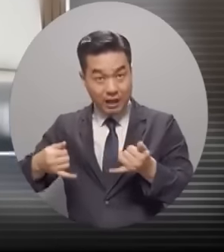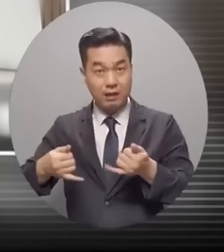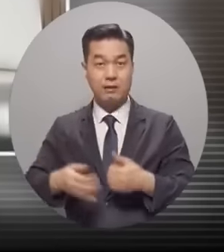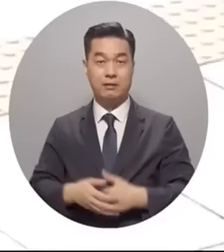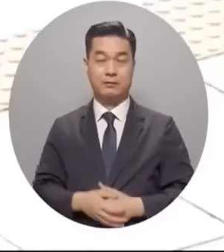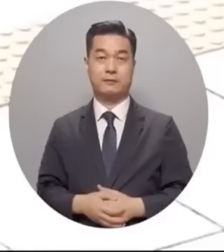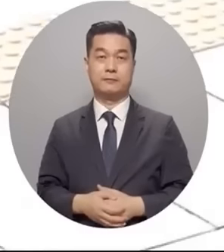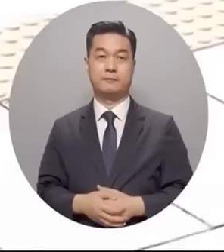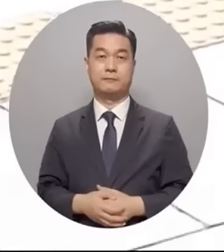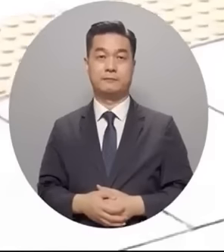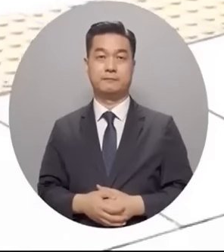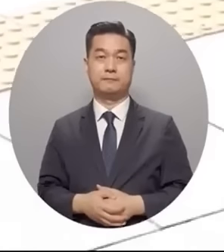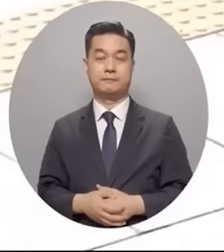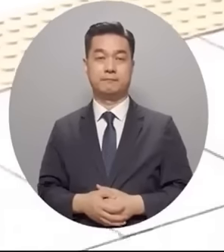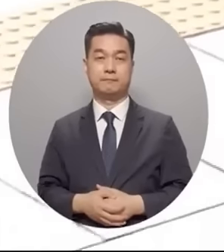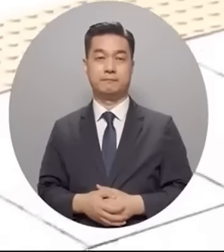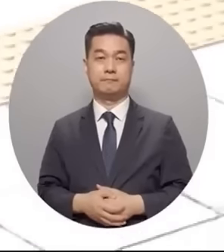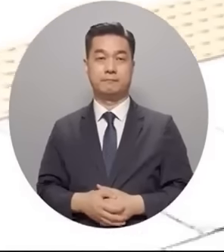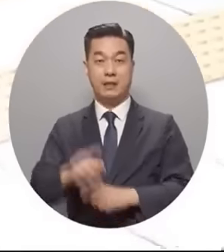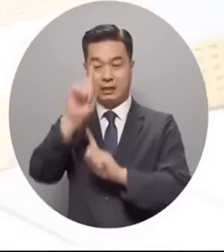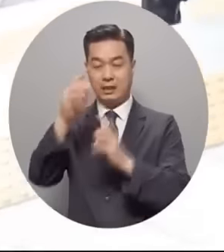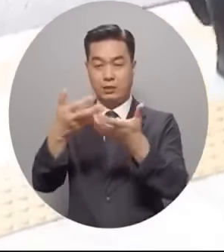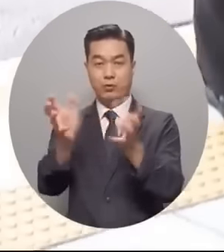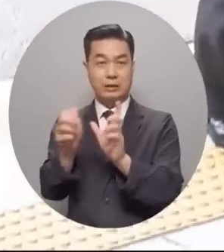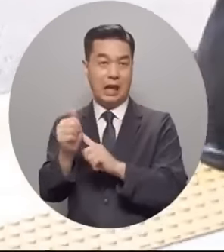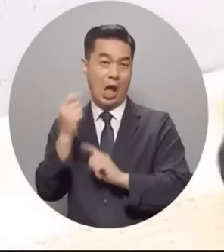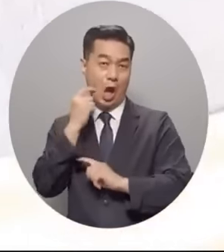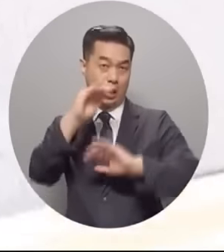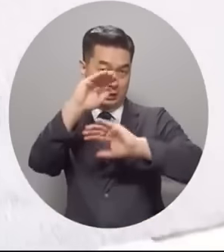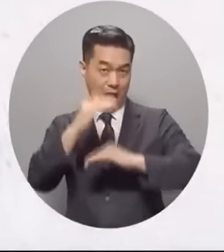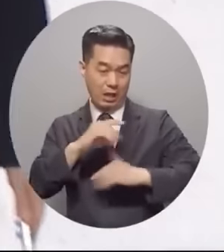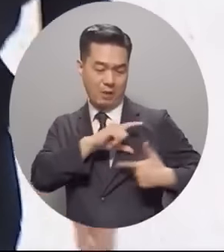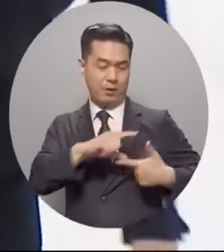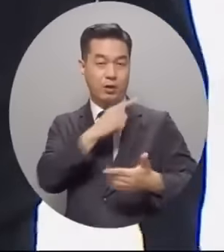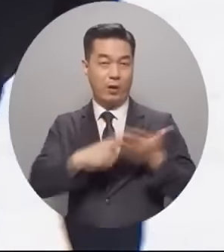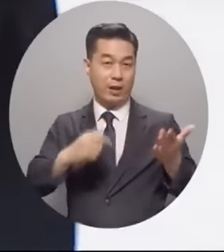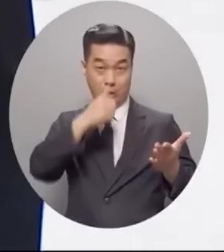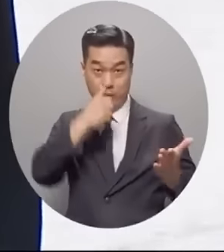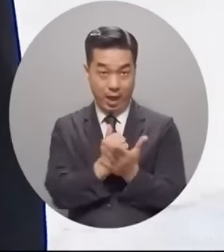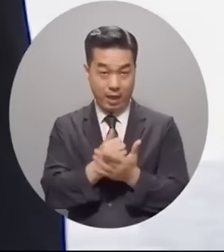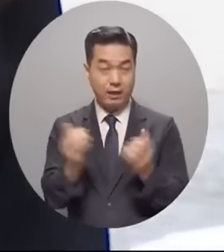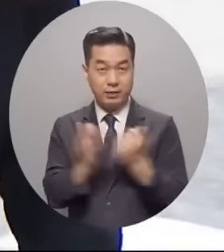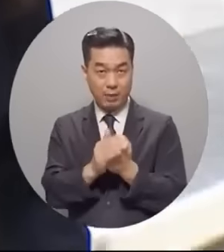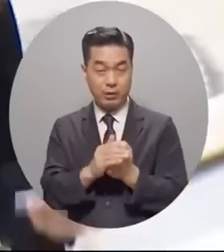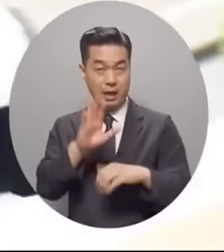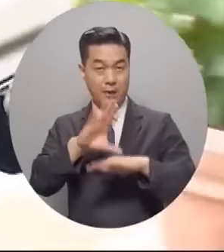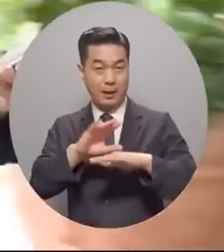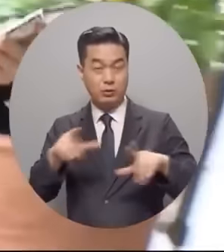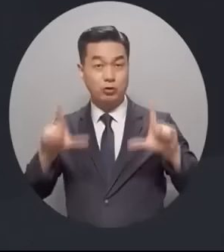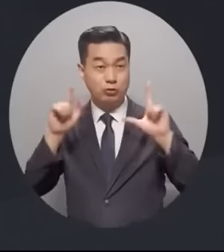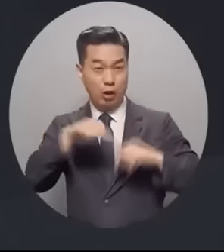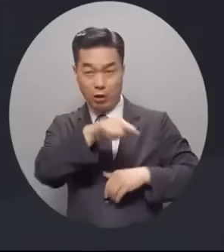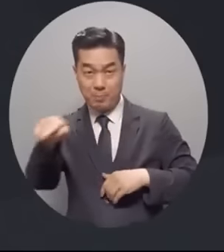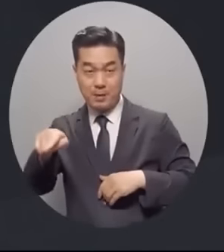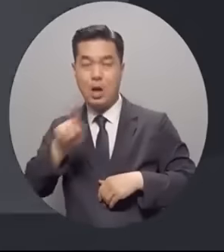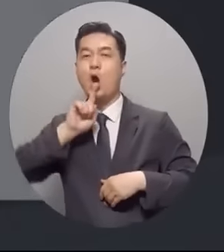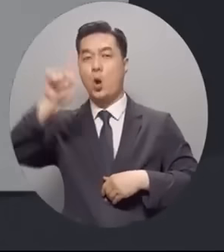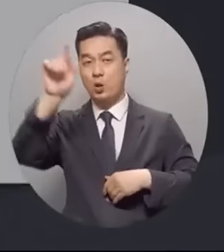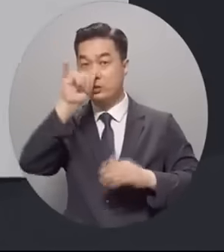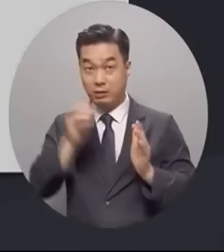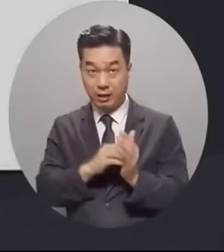기자였습니다 이위원장은 허위 사실에 의한 명예 훼손 등 혐의로이 방송 출연자들을 고소했습니다